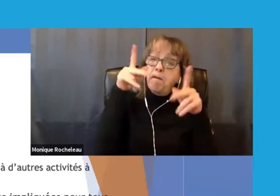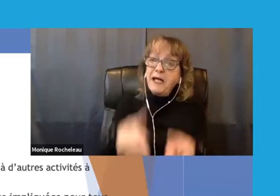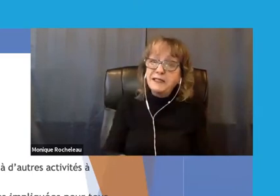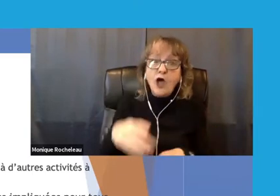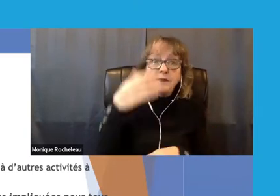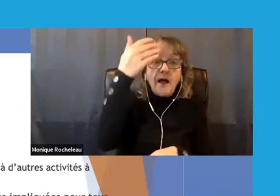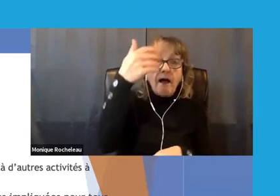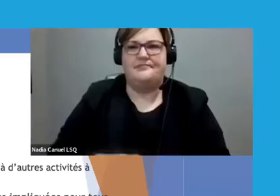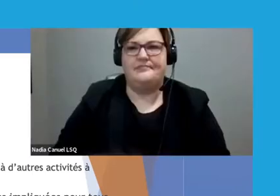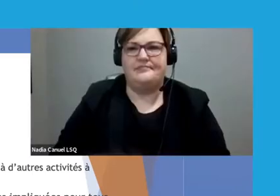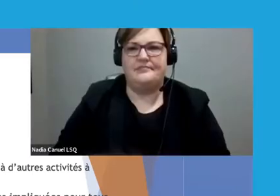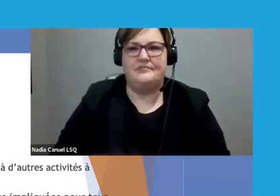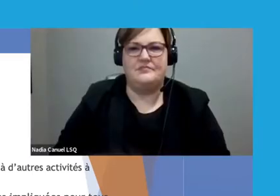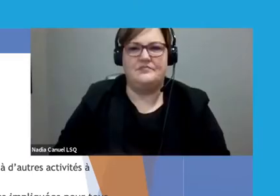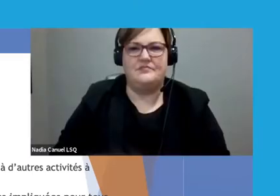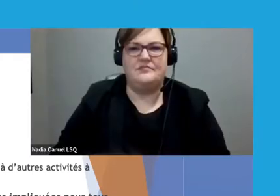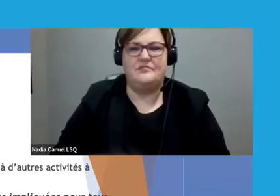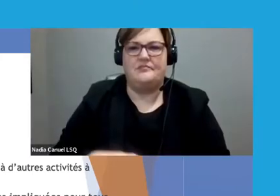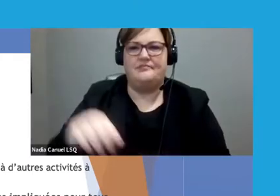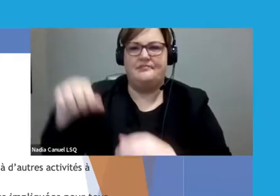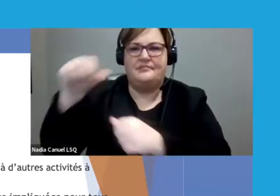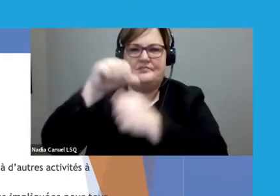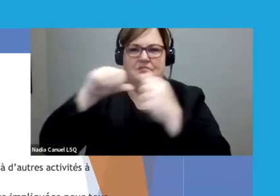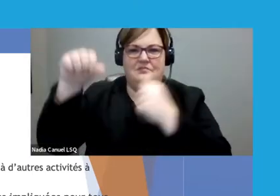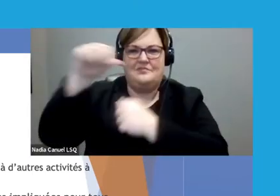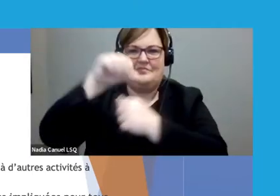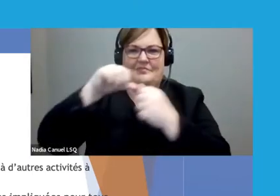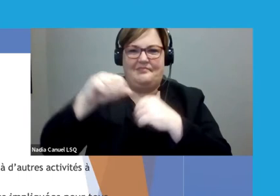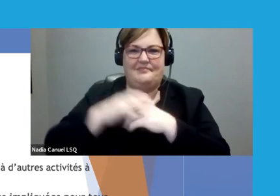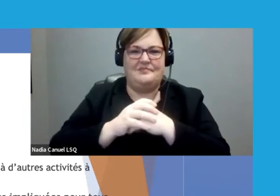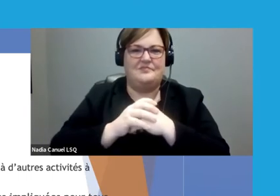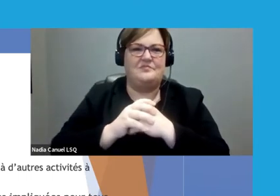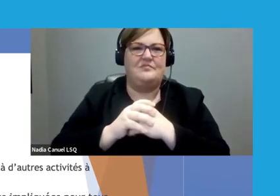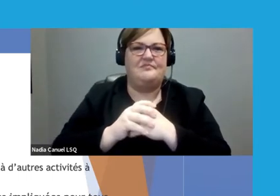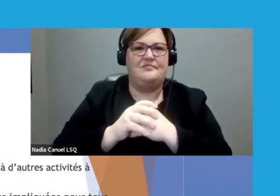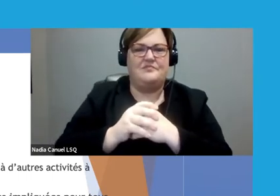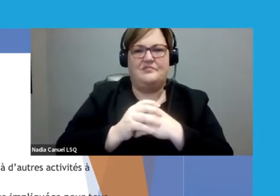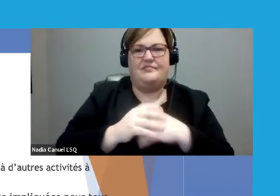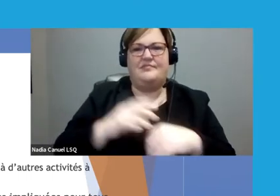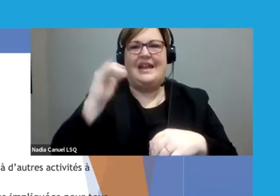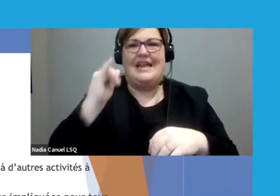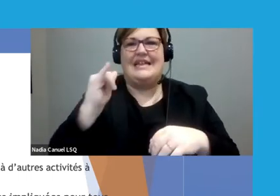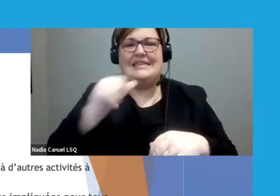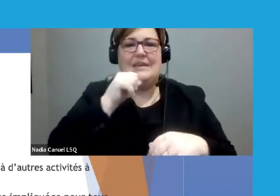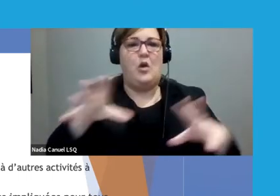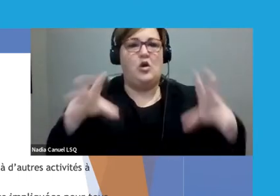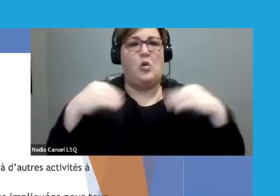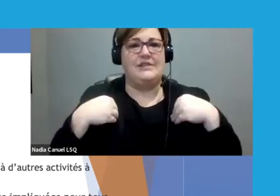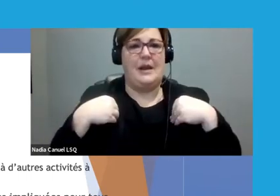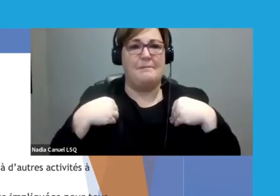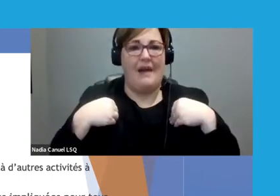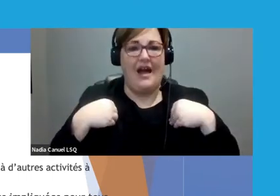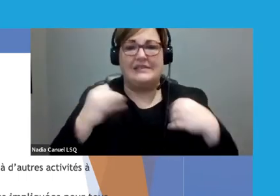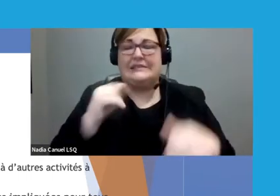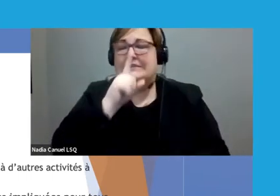peur, si la personne est paralysée par la crainte de réagir, c'est pas un